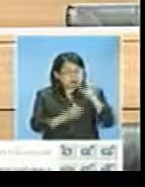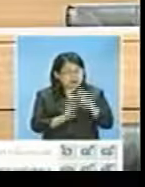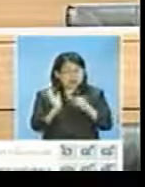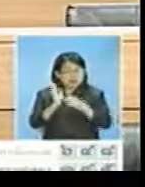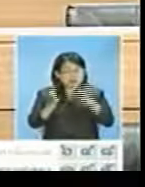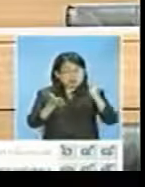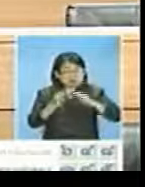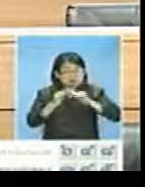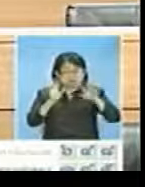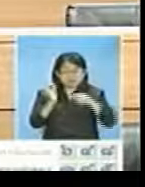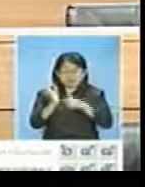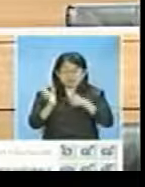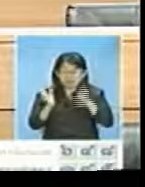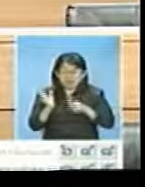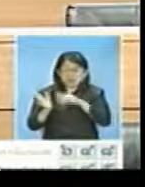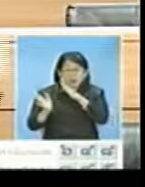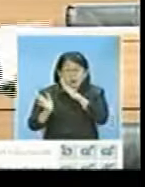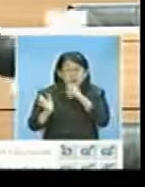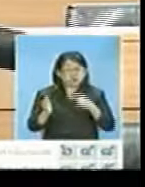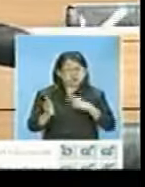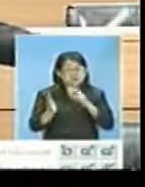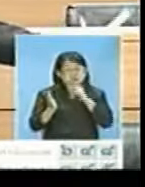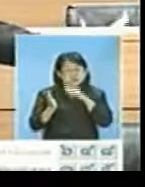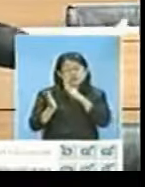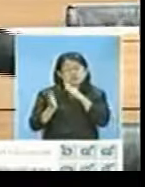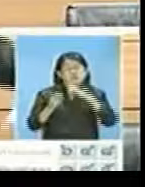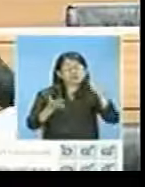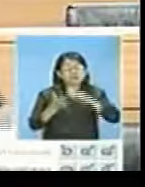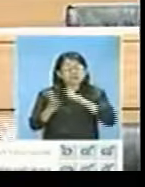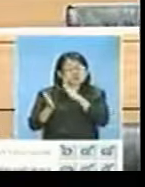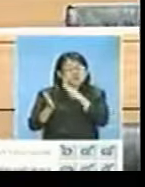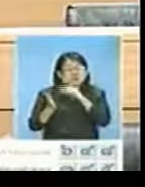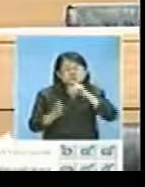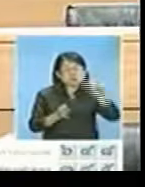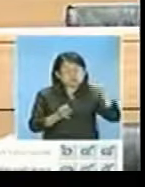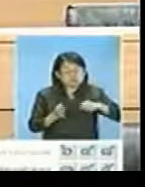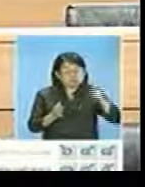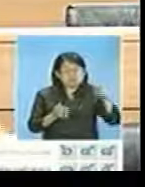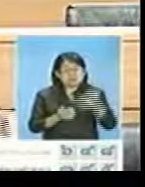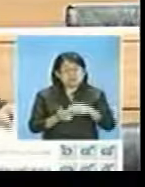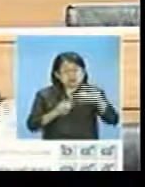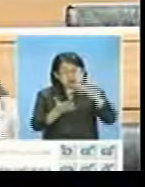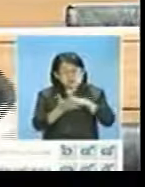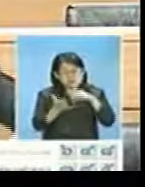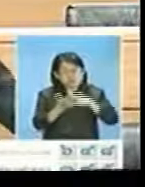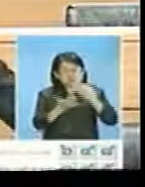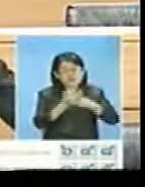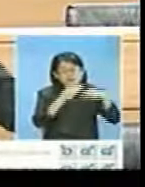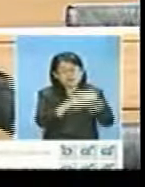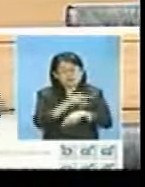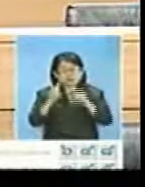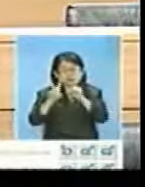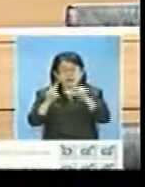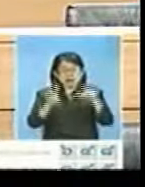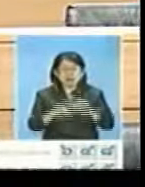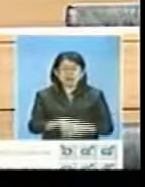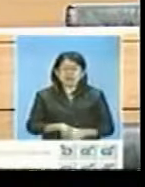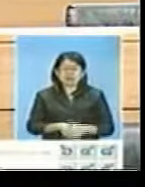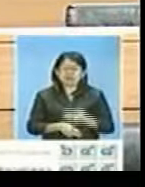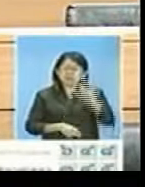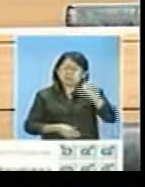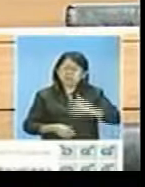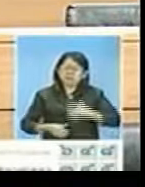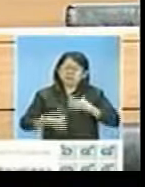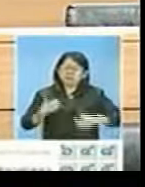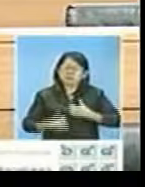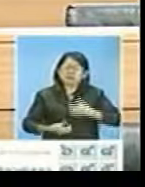ความเท็จก็ฟ้องร้องเลยที่เขาเขียนมาอย่างนี้นะทุจริตตั้ง200,000 ล้านแต่ว่าอย่าไปเดือดร้อนแทนยกเว้นว่าจะเ